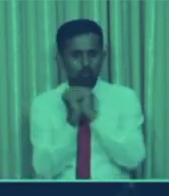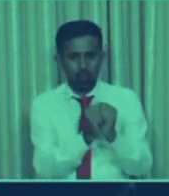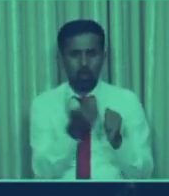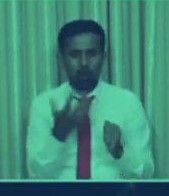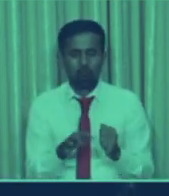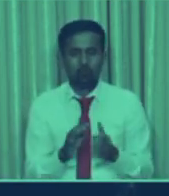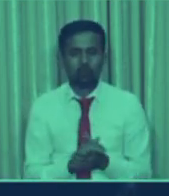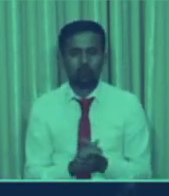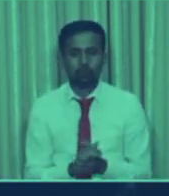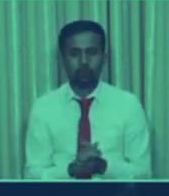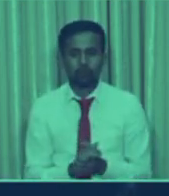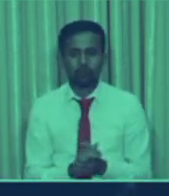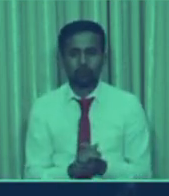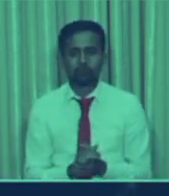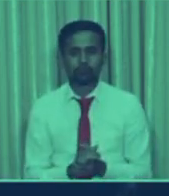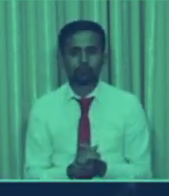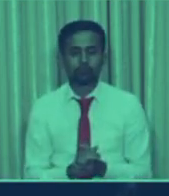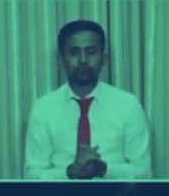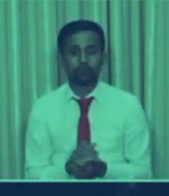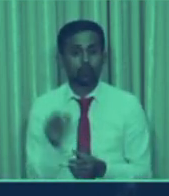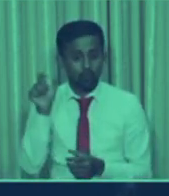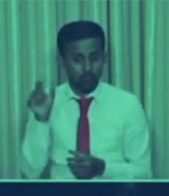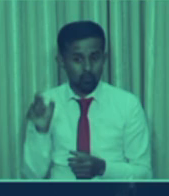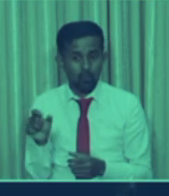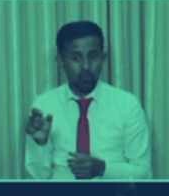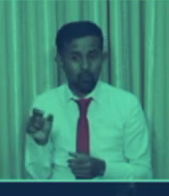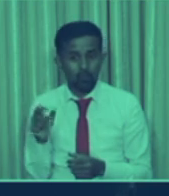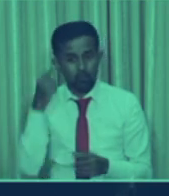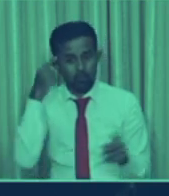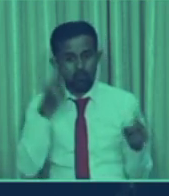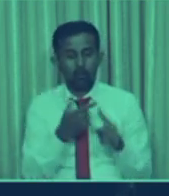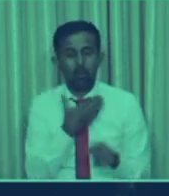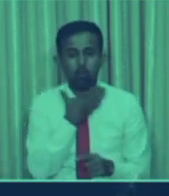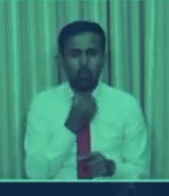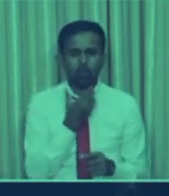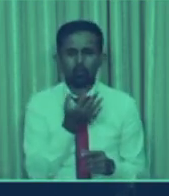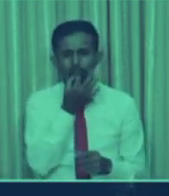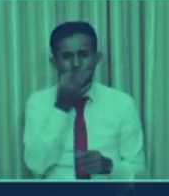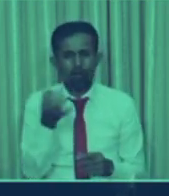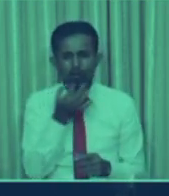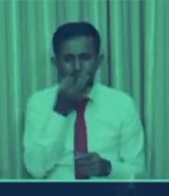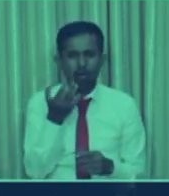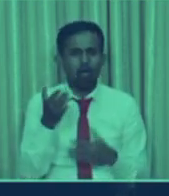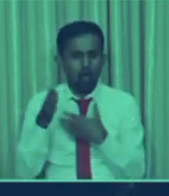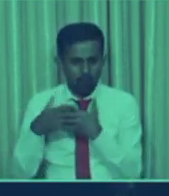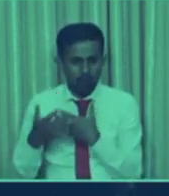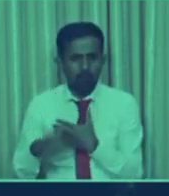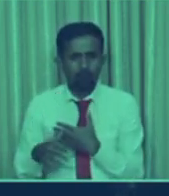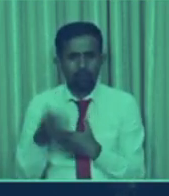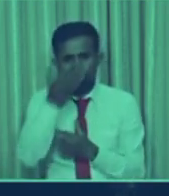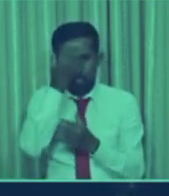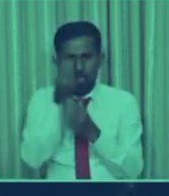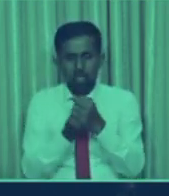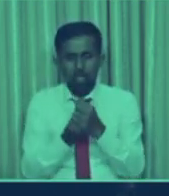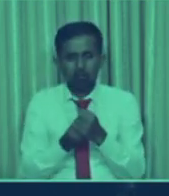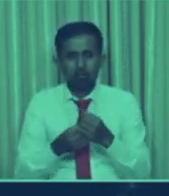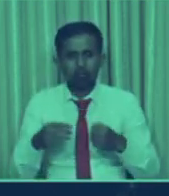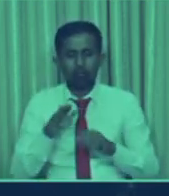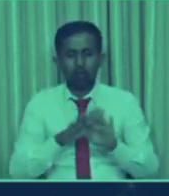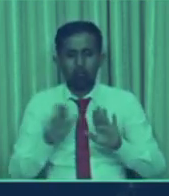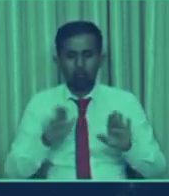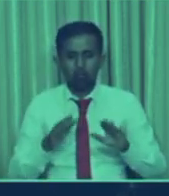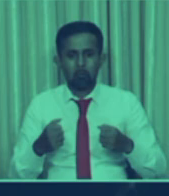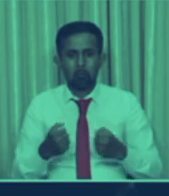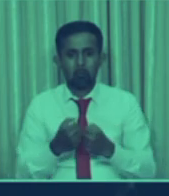அதற்காக பிரார்த்தனை செய்தார்கள். அவர் பற்றிய அவதூறுகள் மாத்திரமல்லாமல் இந்த நாட்டிலே இனவாதத்தை பரப்பிவதன் ஊடாக ஆட்சி அதிகாரத்தை கைப்பற்றலாம் என்பதற்காக